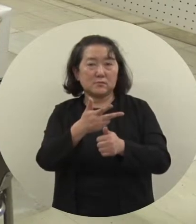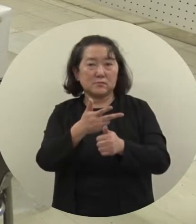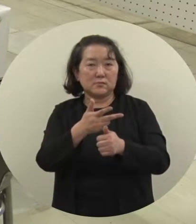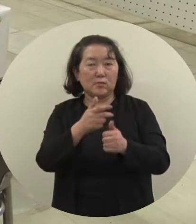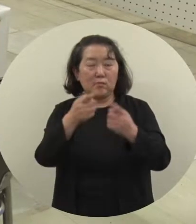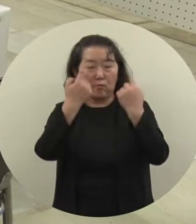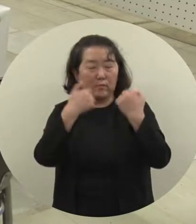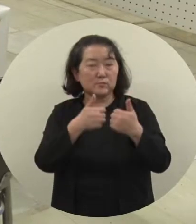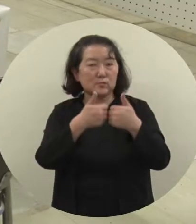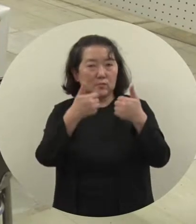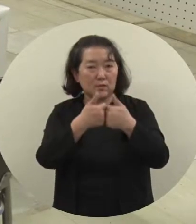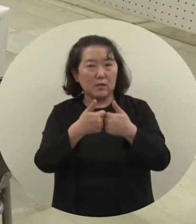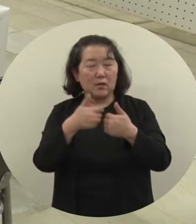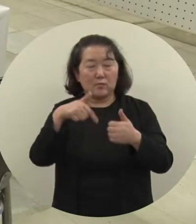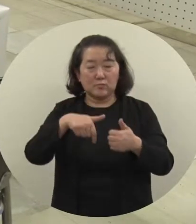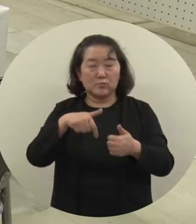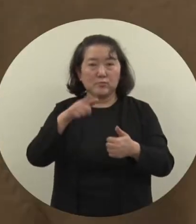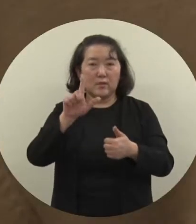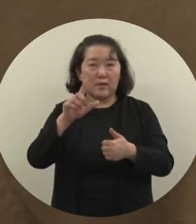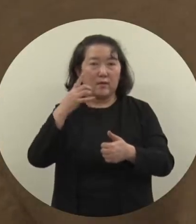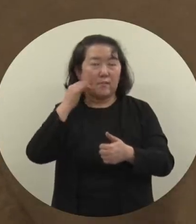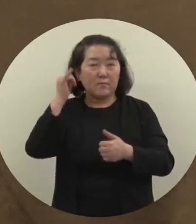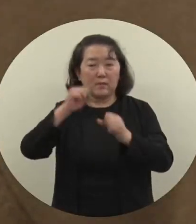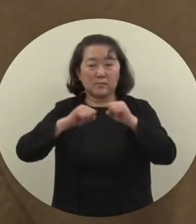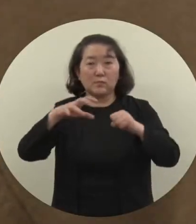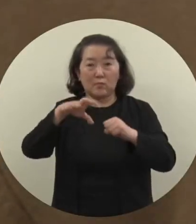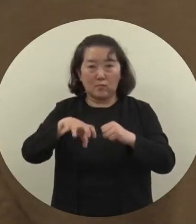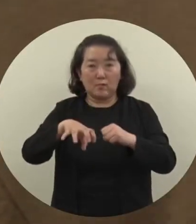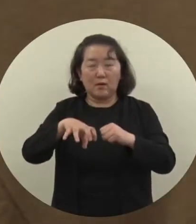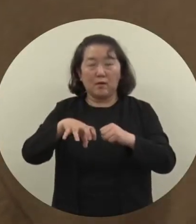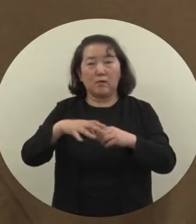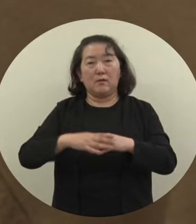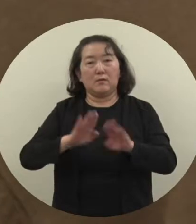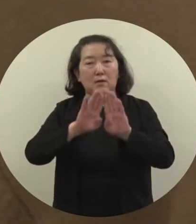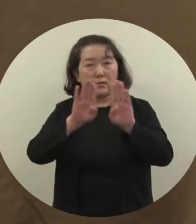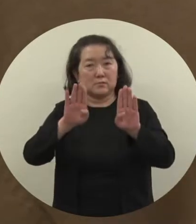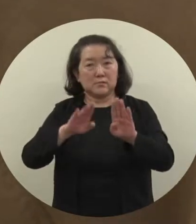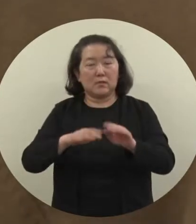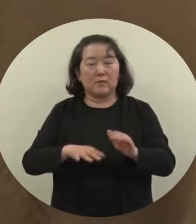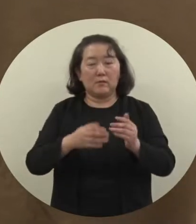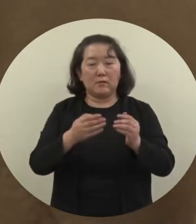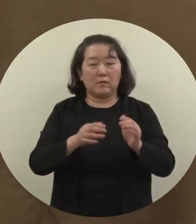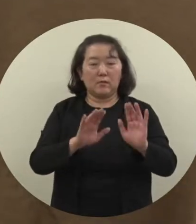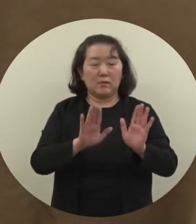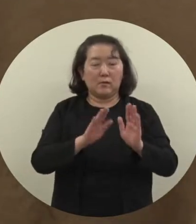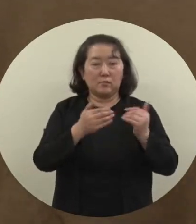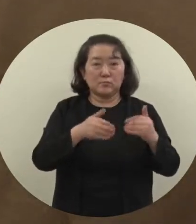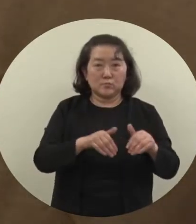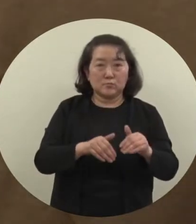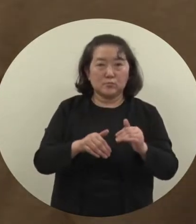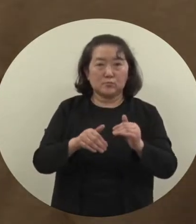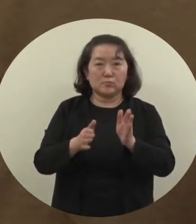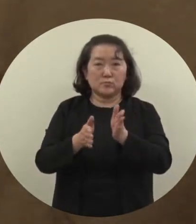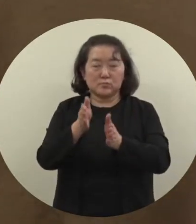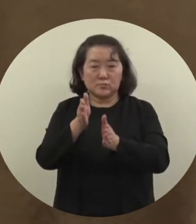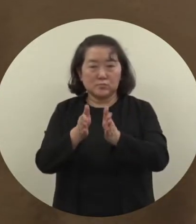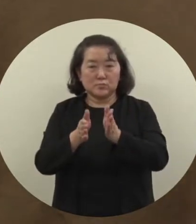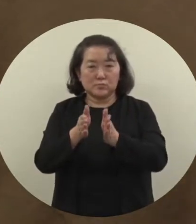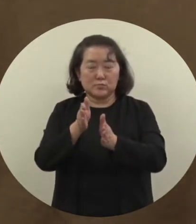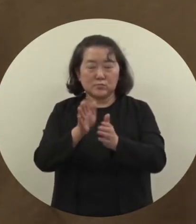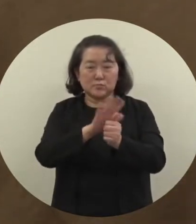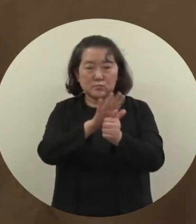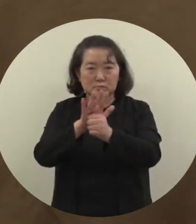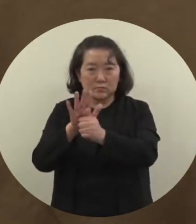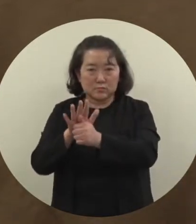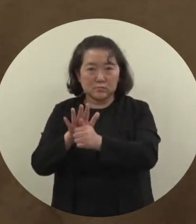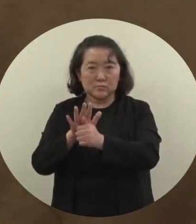相談、プレママ広場などの講座を行い、出産・就学前までの子育て世帯を手厚